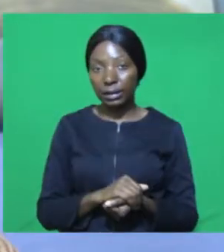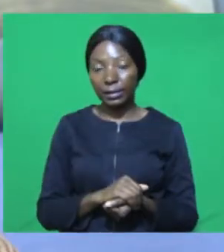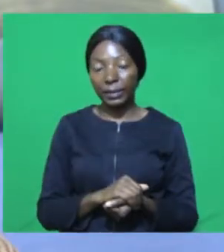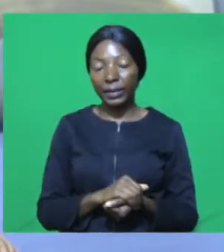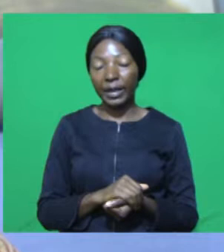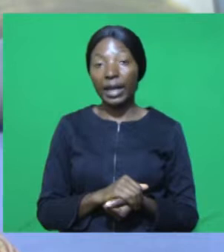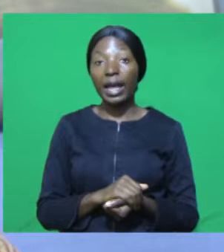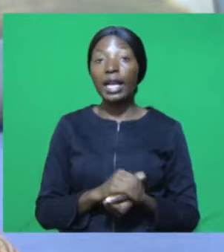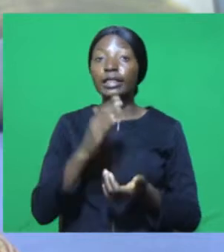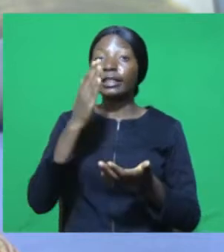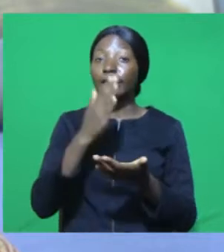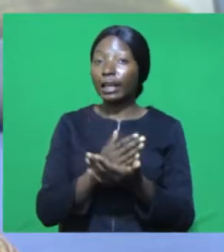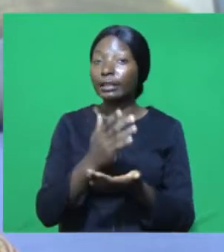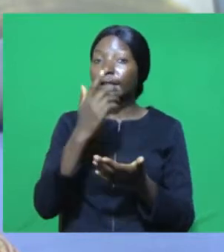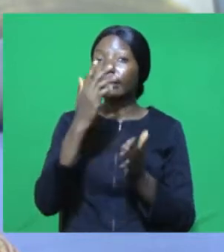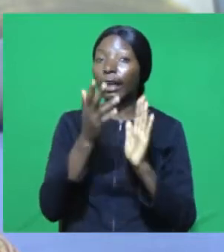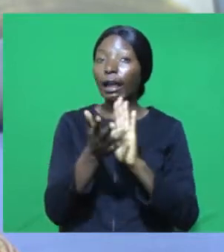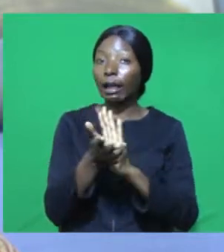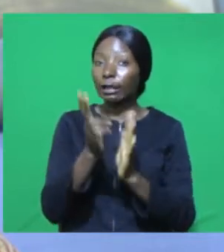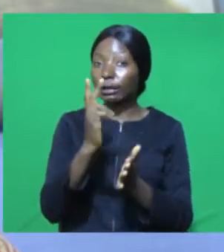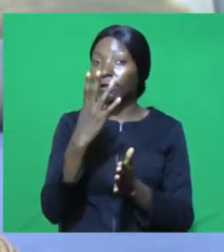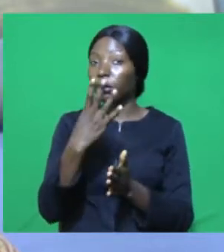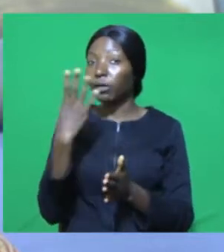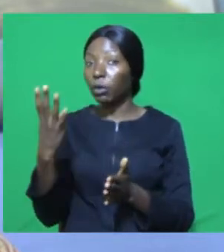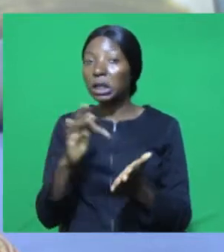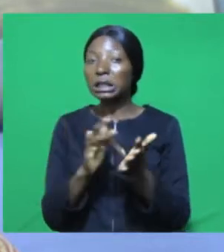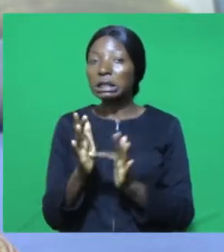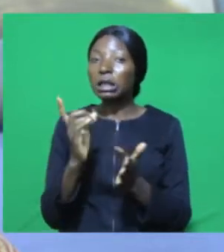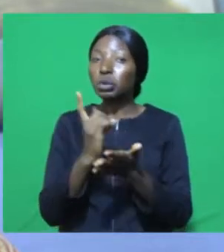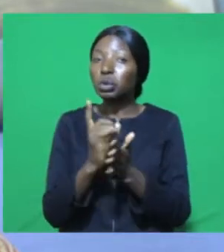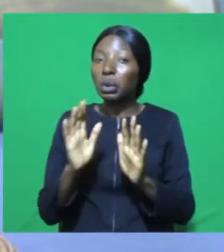wenyaya unoti Christu Arikuitei kubva